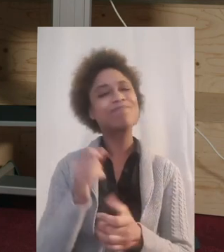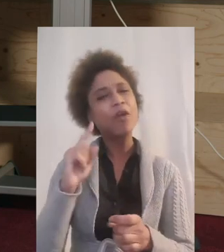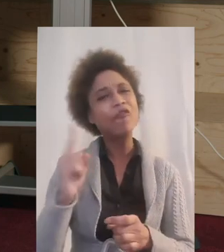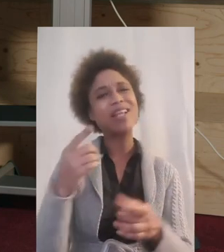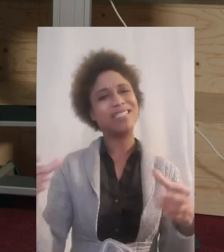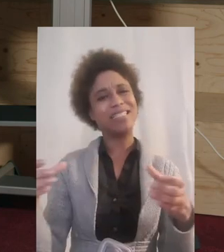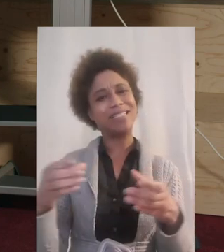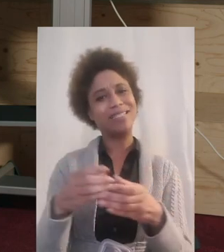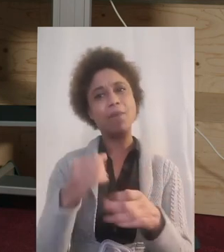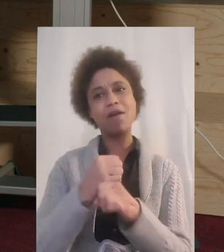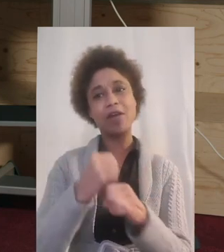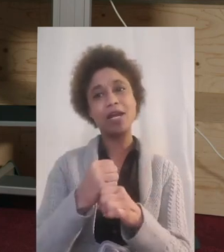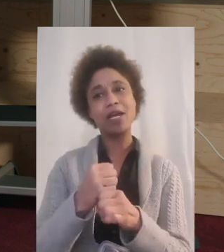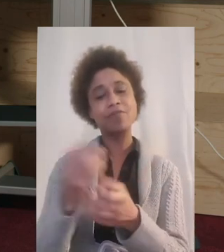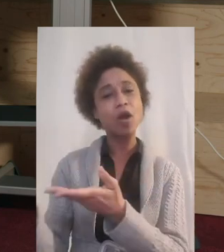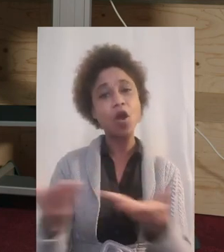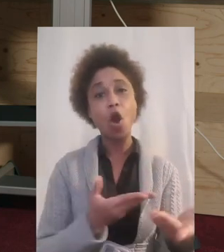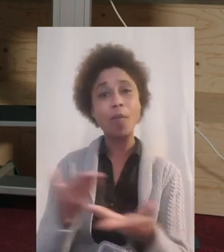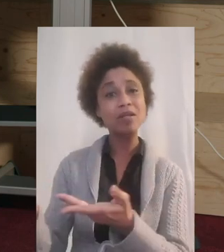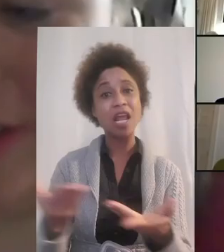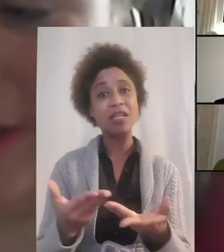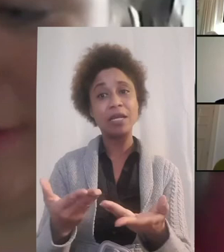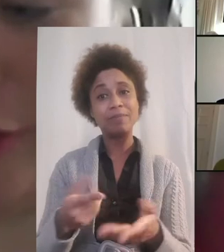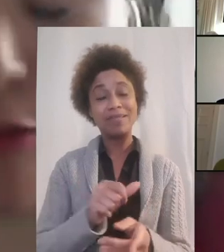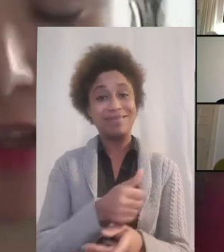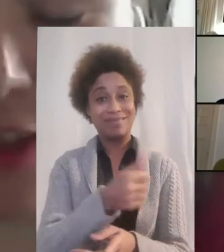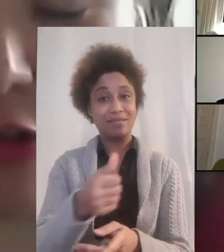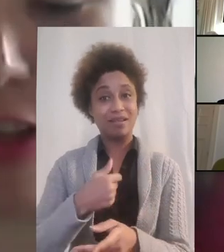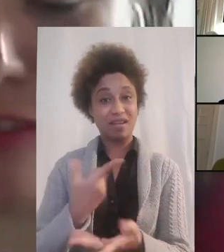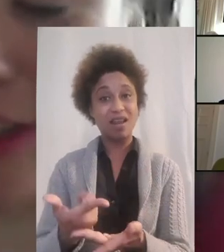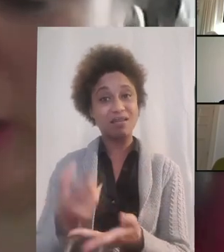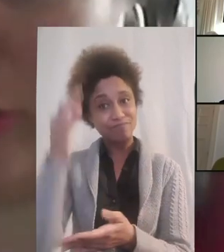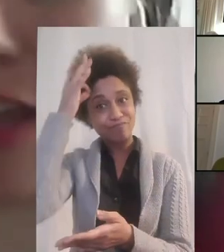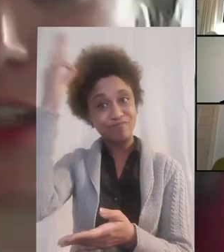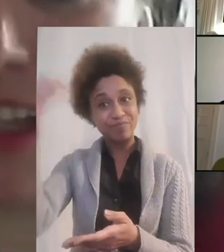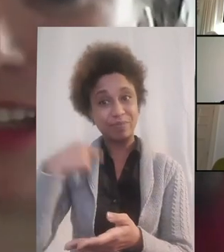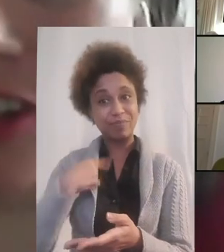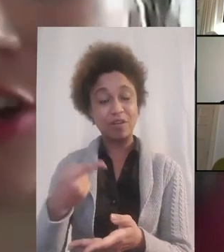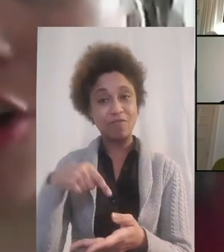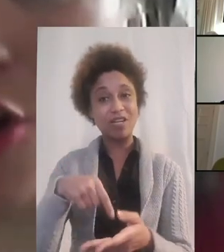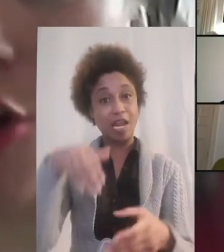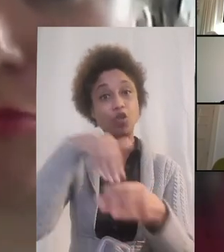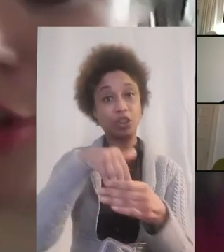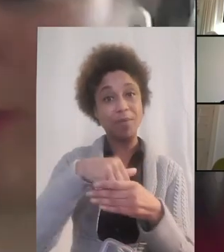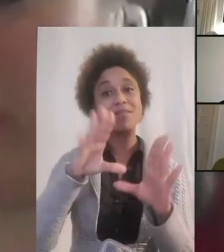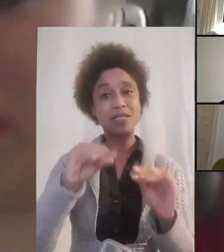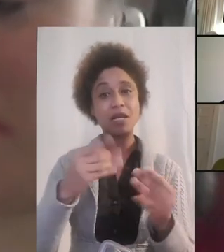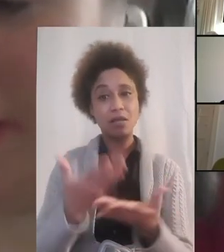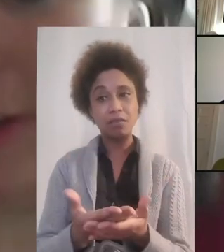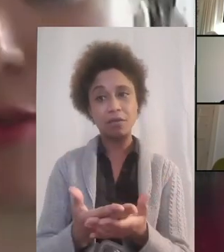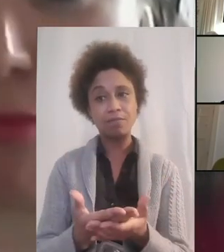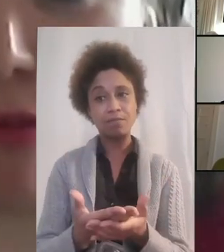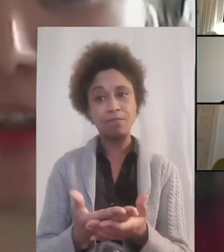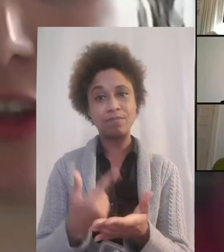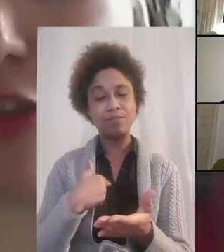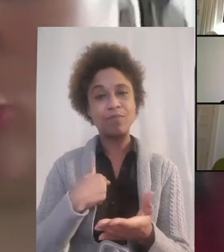samenwerken en nodig daarbij alle stakeholders uit. Wat we bij de Coalitie voor Inclusie hebben gedaan, om zowel, zeg maar,